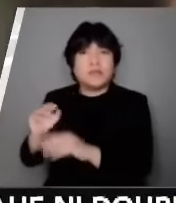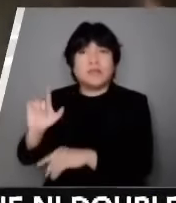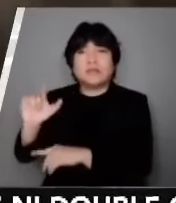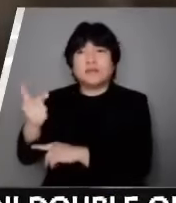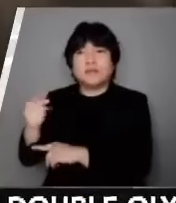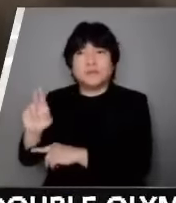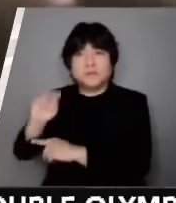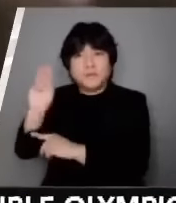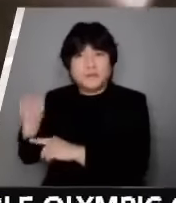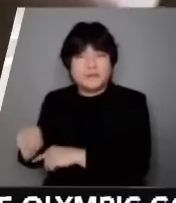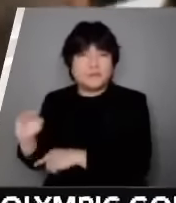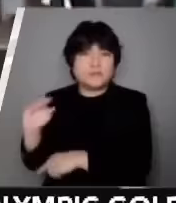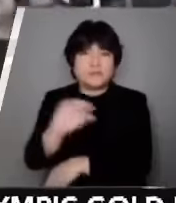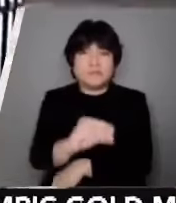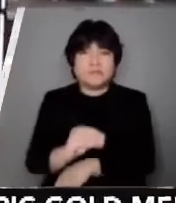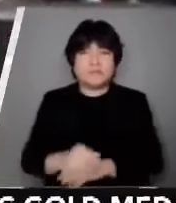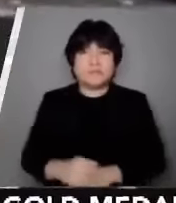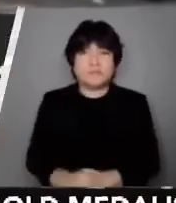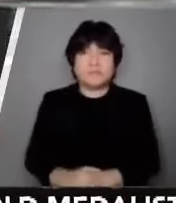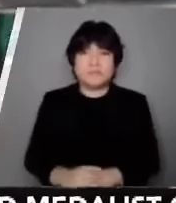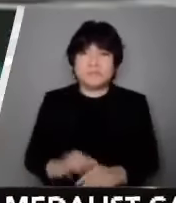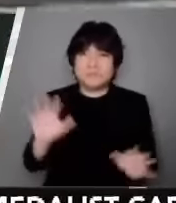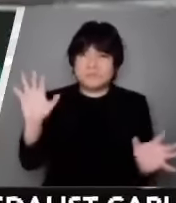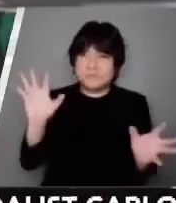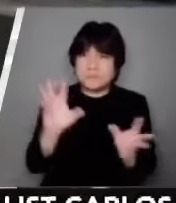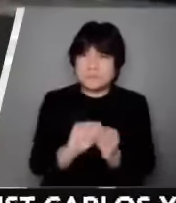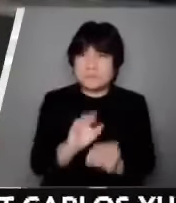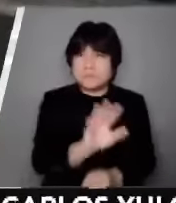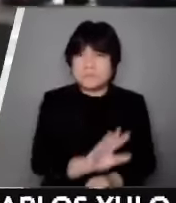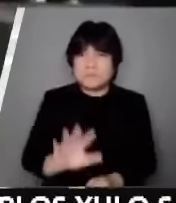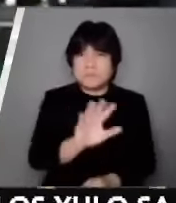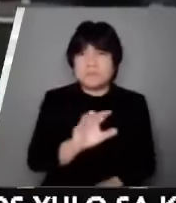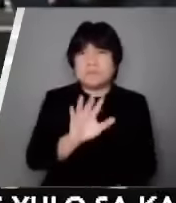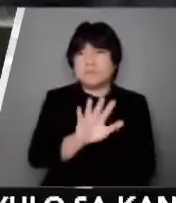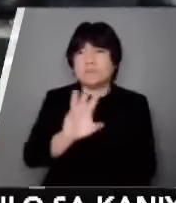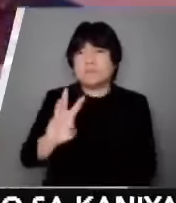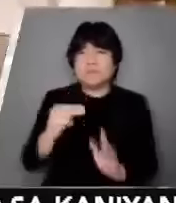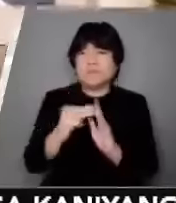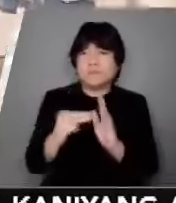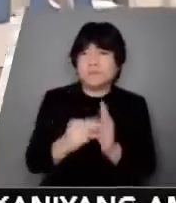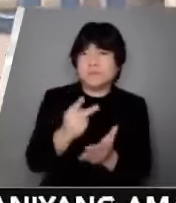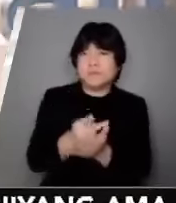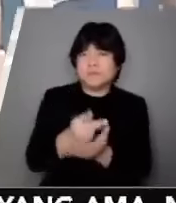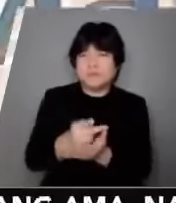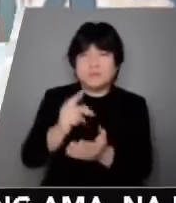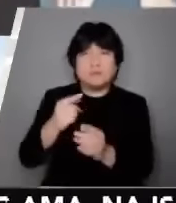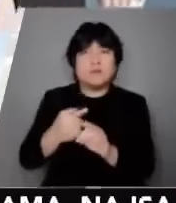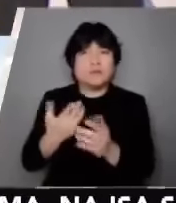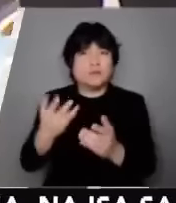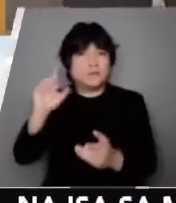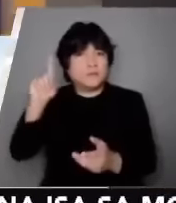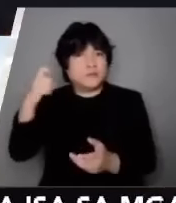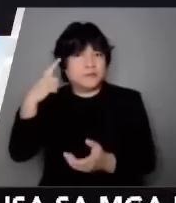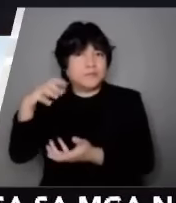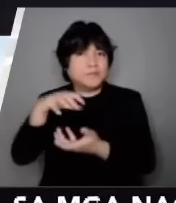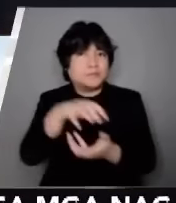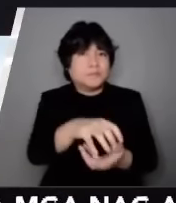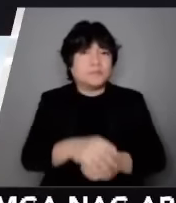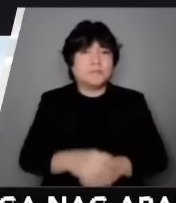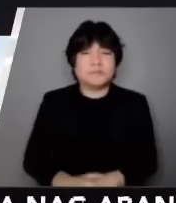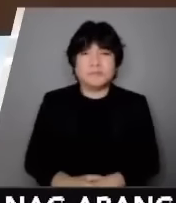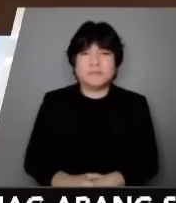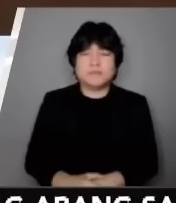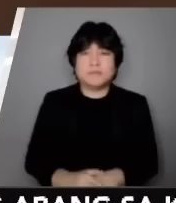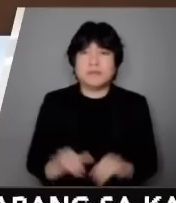siya lumaki. Sa kabuuan, nasa 56 million pesos ang matatanggap ni Yulo mula sa gobyerno. Na-turnover na rin sa Golden Boy ang